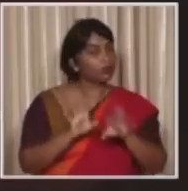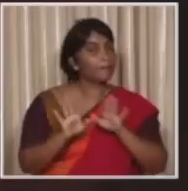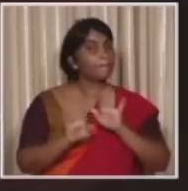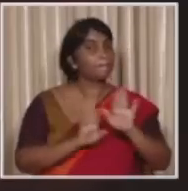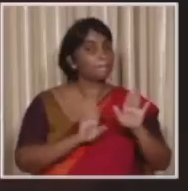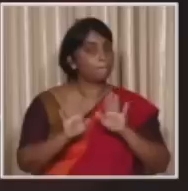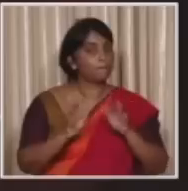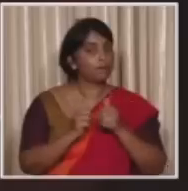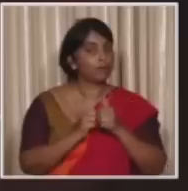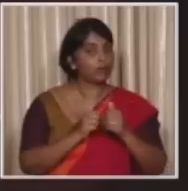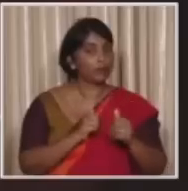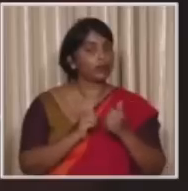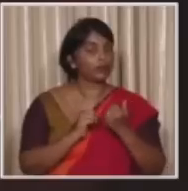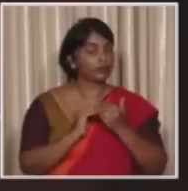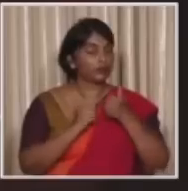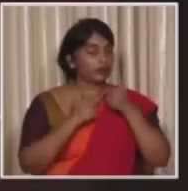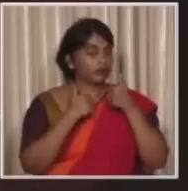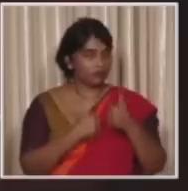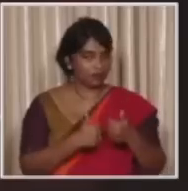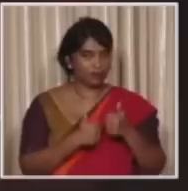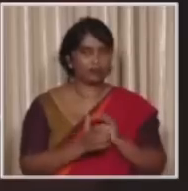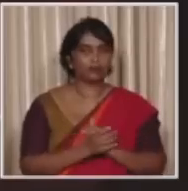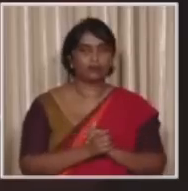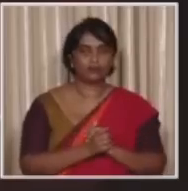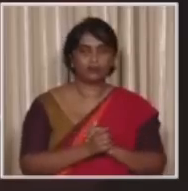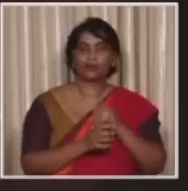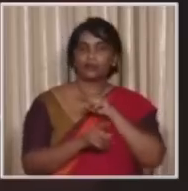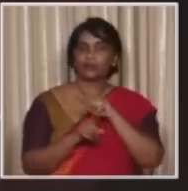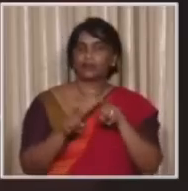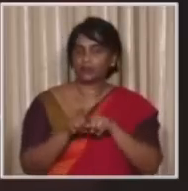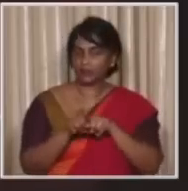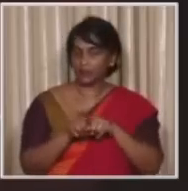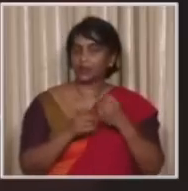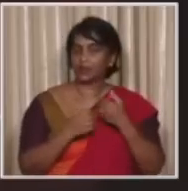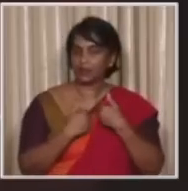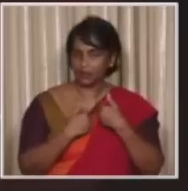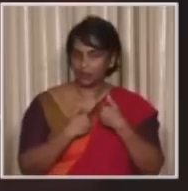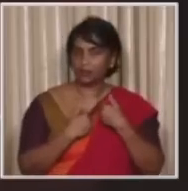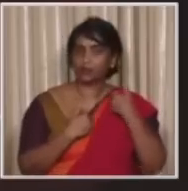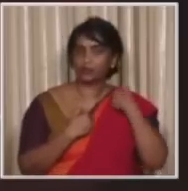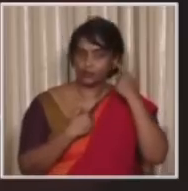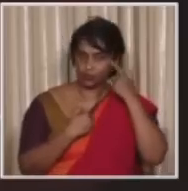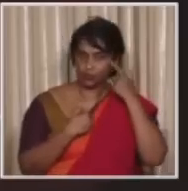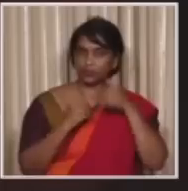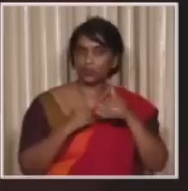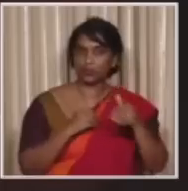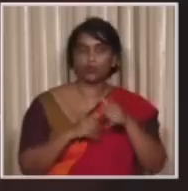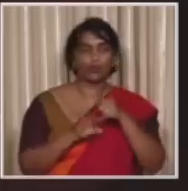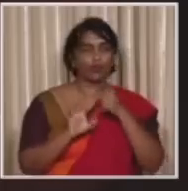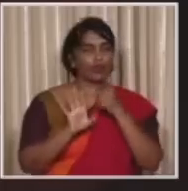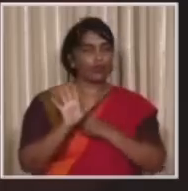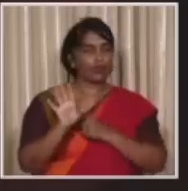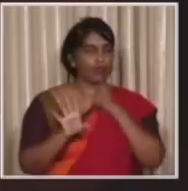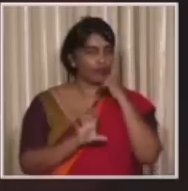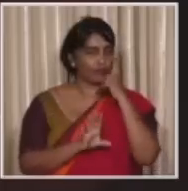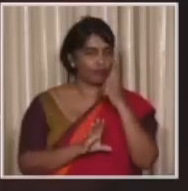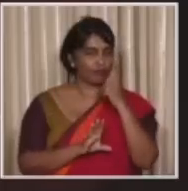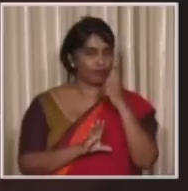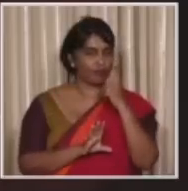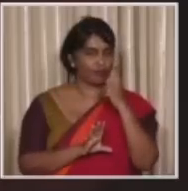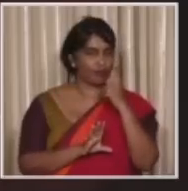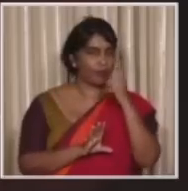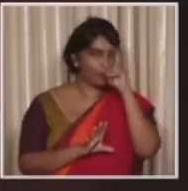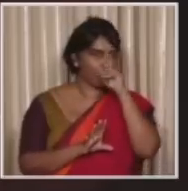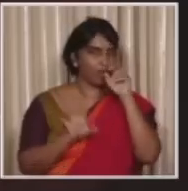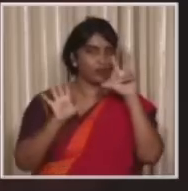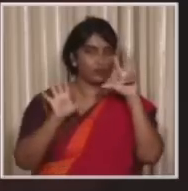palane karaganeema irath wada hondai. Enisa api dannawa me wenakota meeta avuruddai